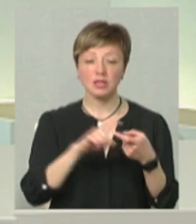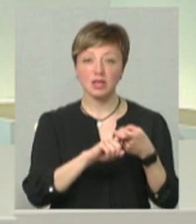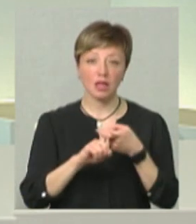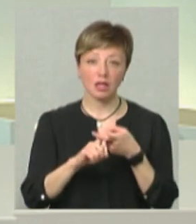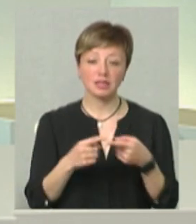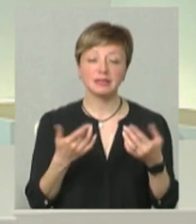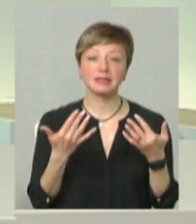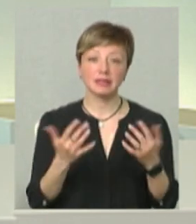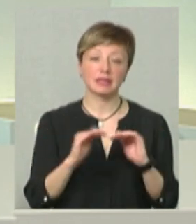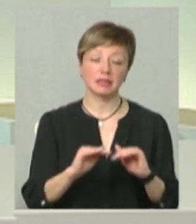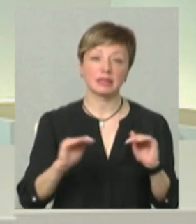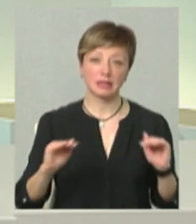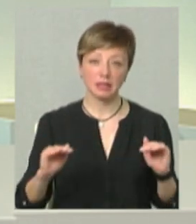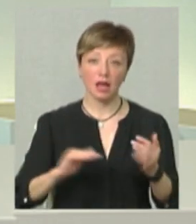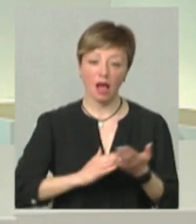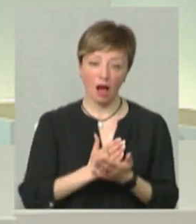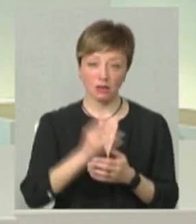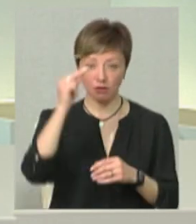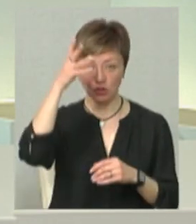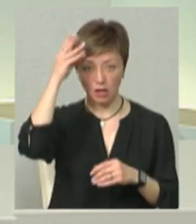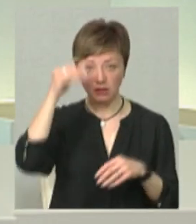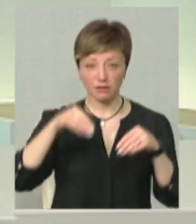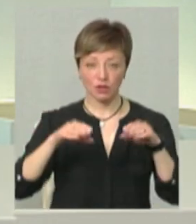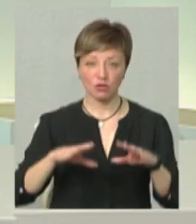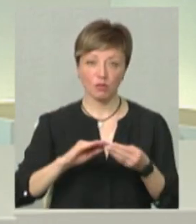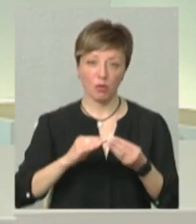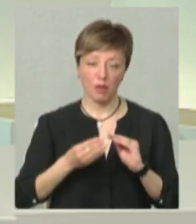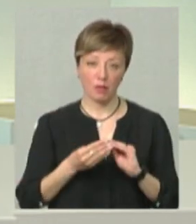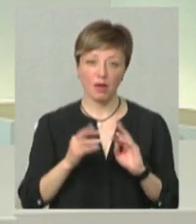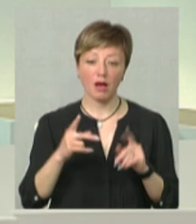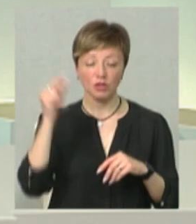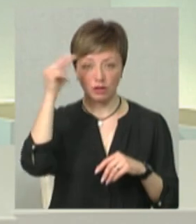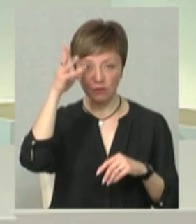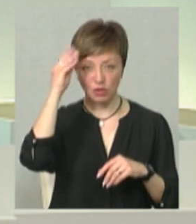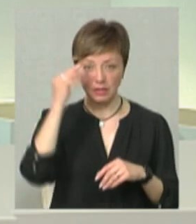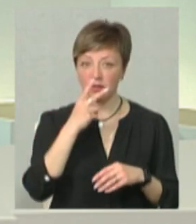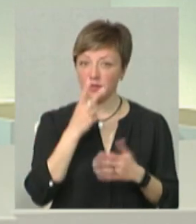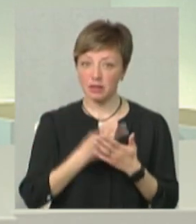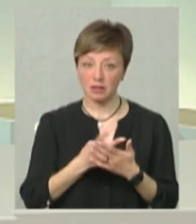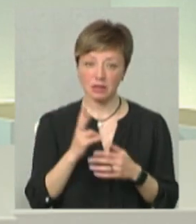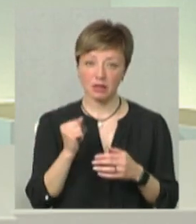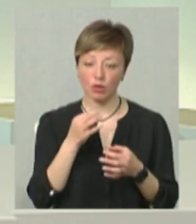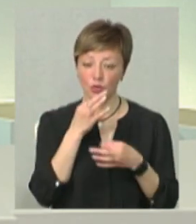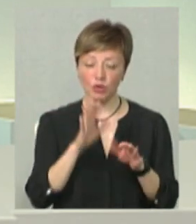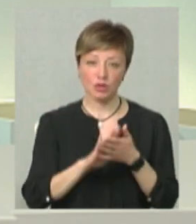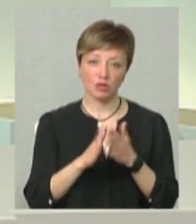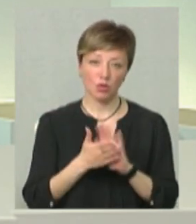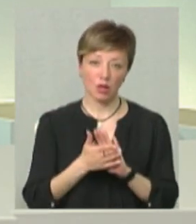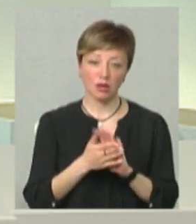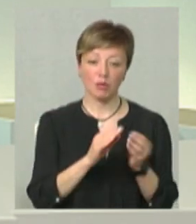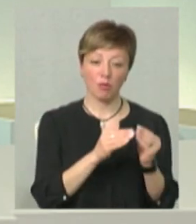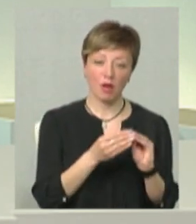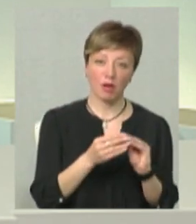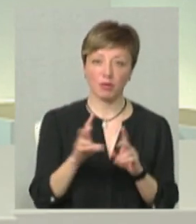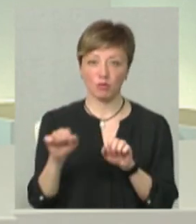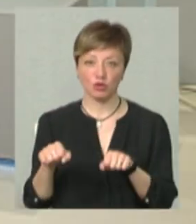залежить, наскільки діти якісно навчаться вирішувати проблеми і як вони навчаються дивитися на будь-яку ситуацію, як на проблему,